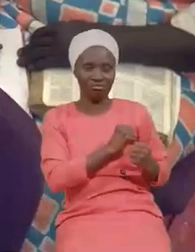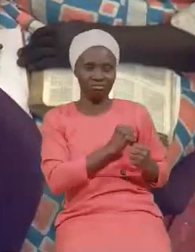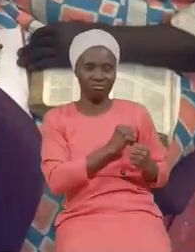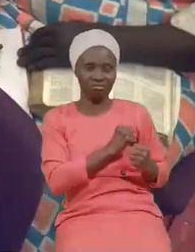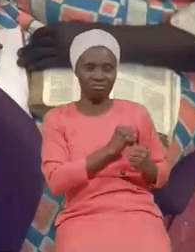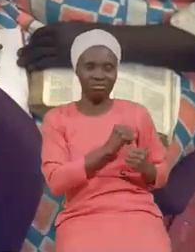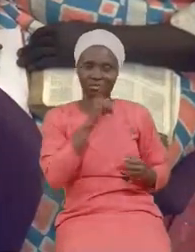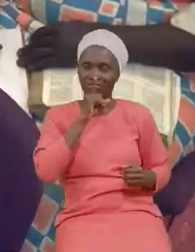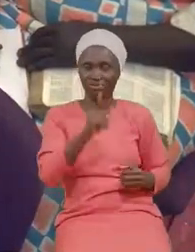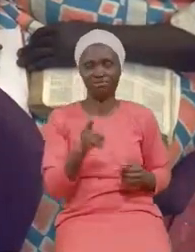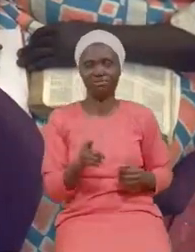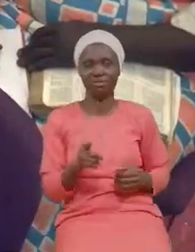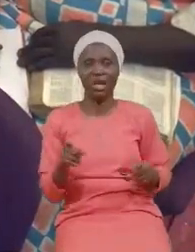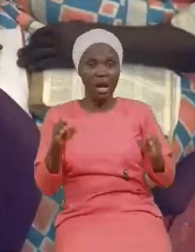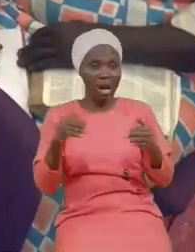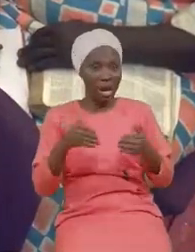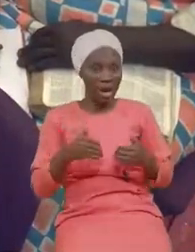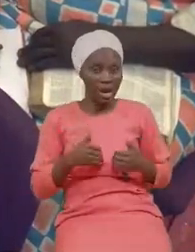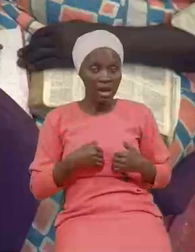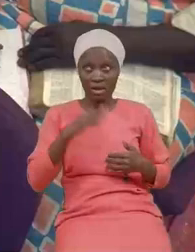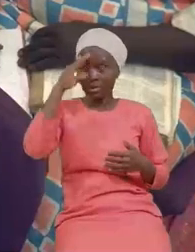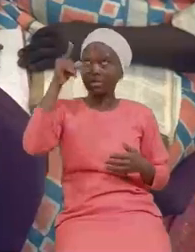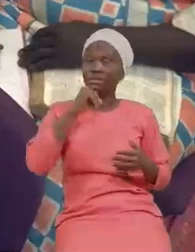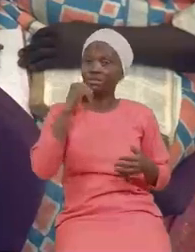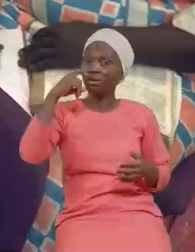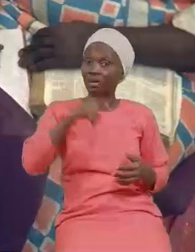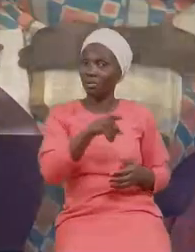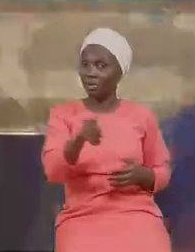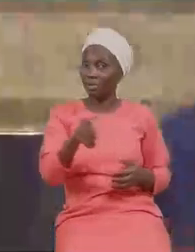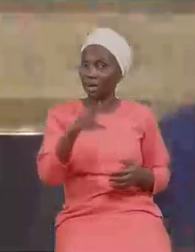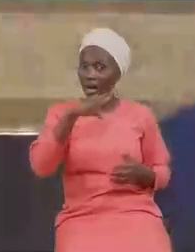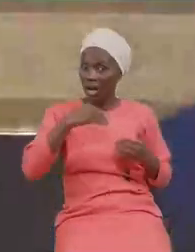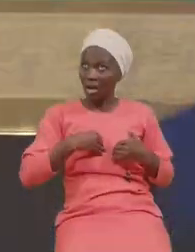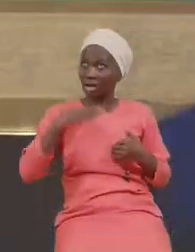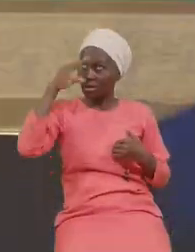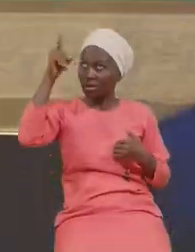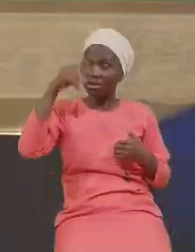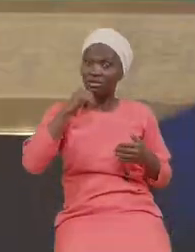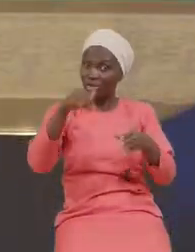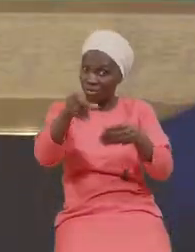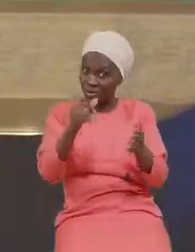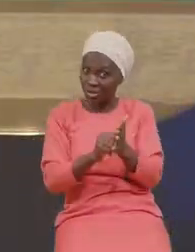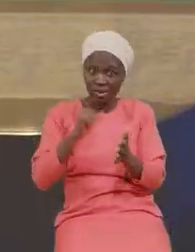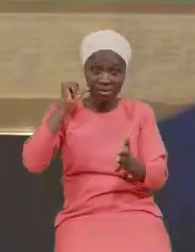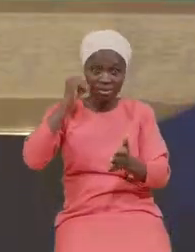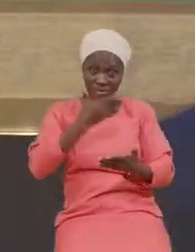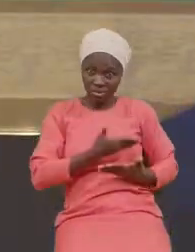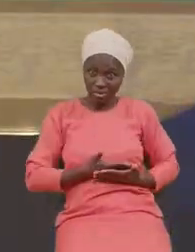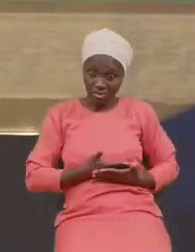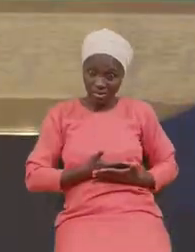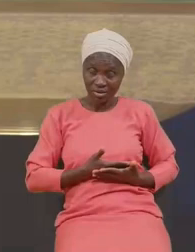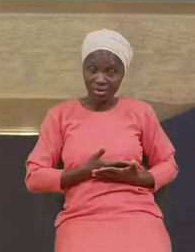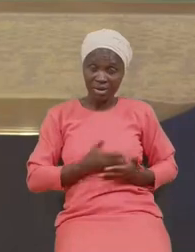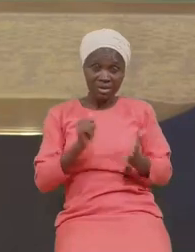ne t'aide pas donné cet ordre ne tâtie pas donné la fille là c'est cette fille du seigneur là d'être